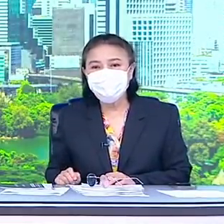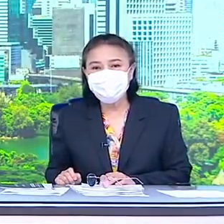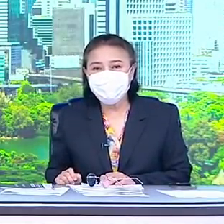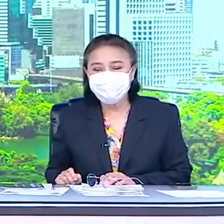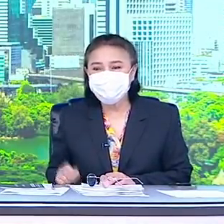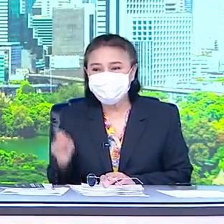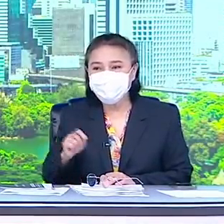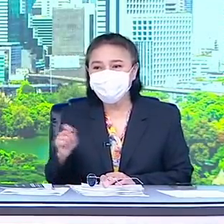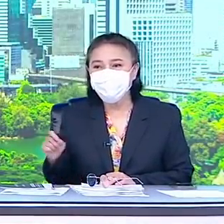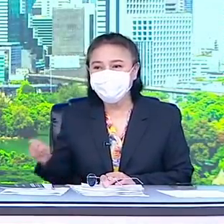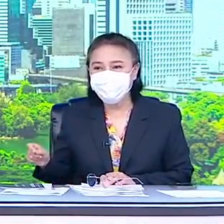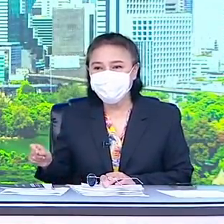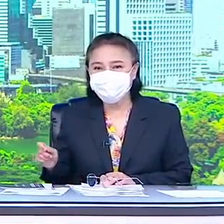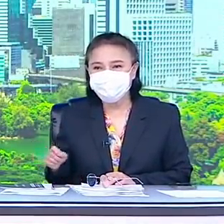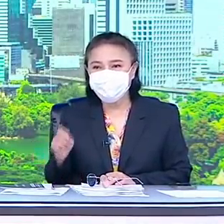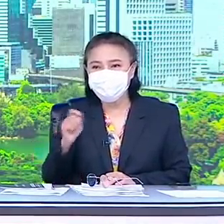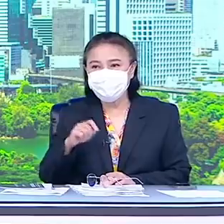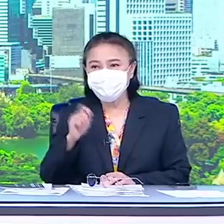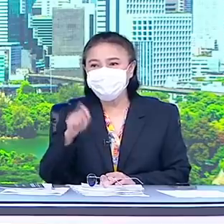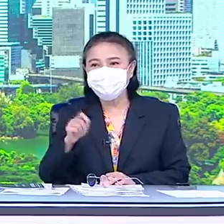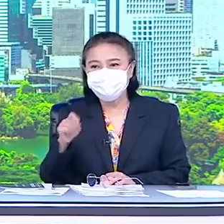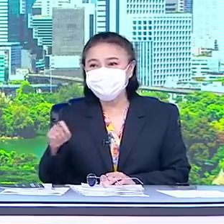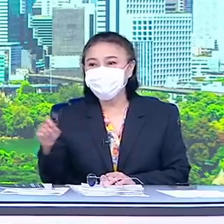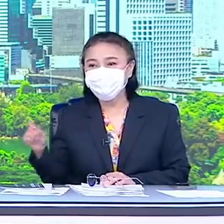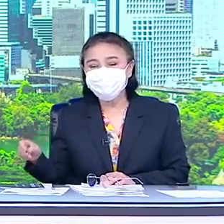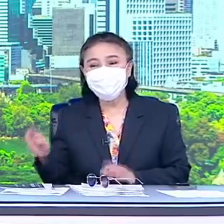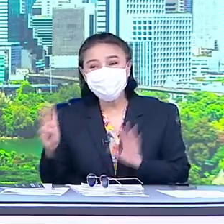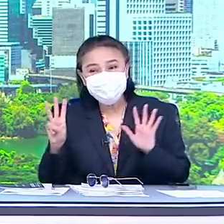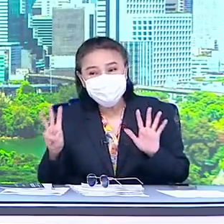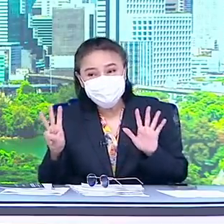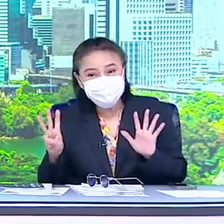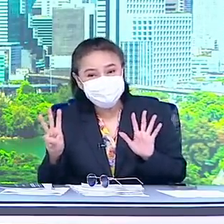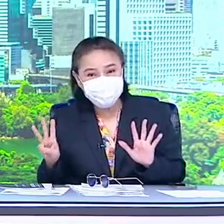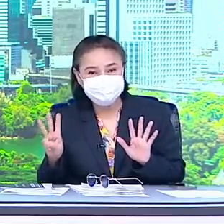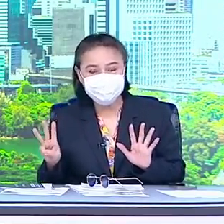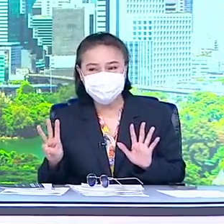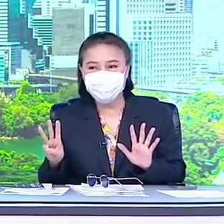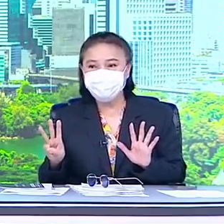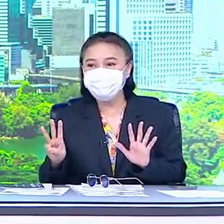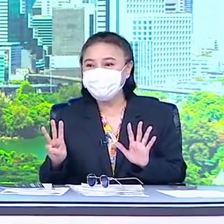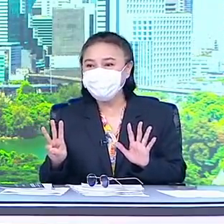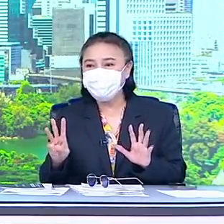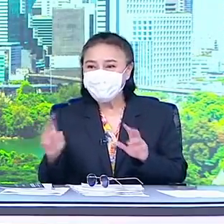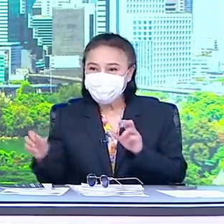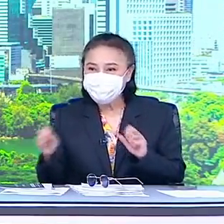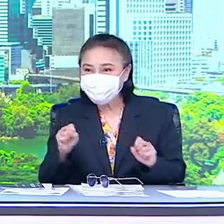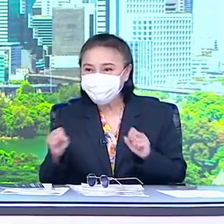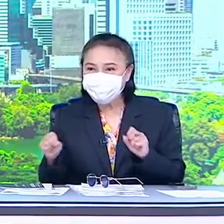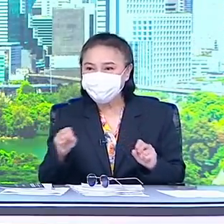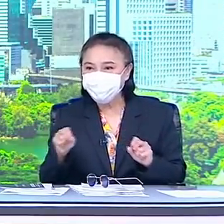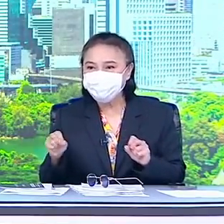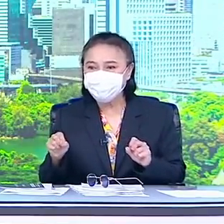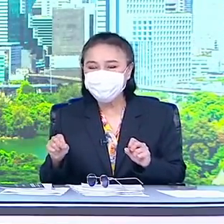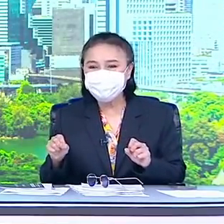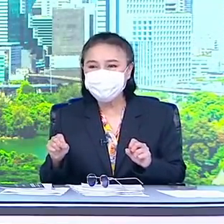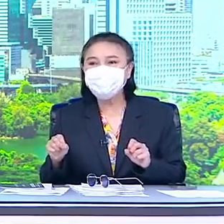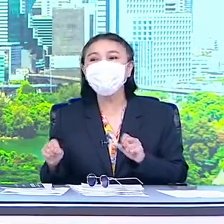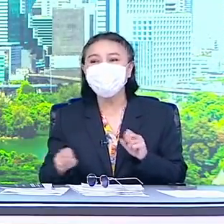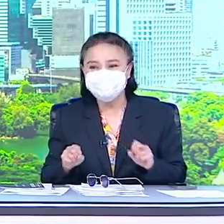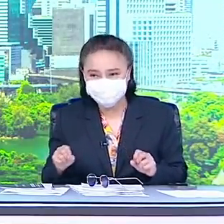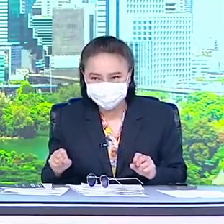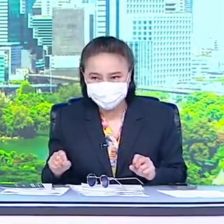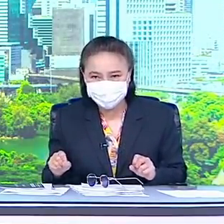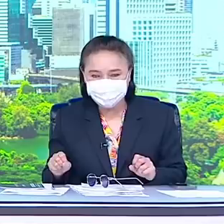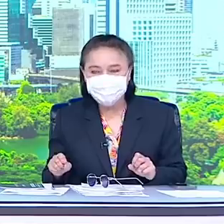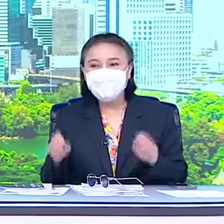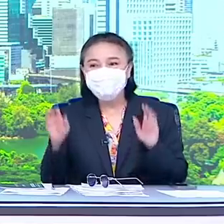การพูดกันอีกหลายยกละค่ะสำหรับเรื่องกฎกติกามารยาทเราไม่ได้เลือกมา8ปีแล้วเนี่ยนะคะมันจะปรับอะไรซะเลยก็คง